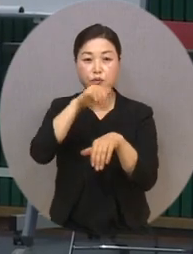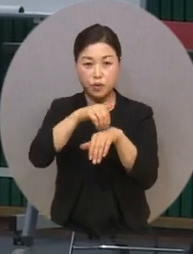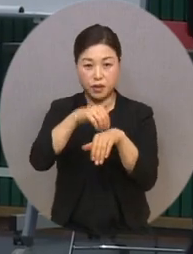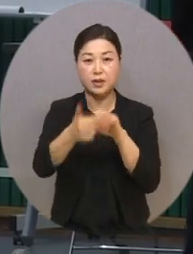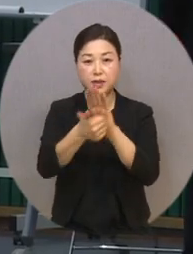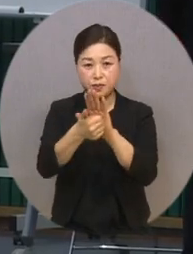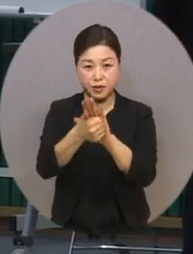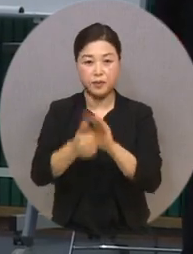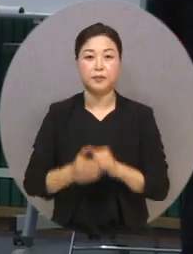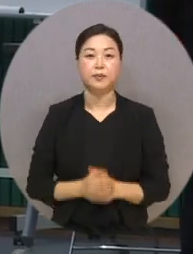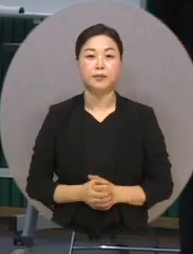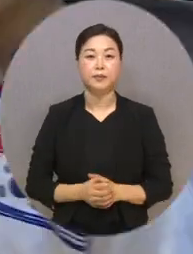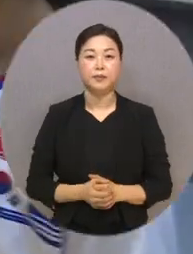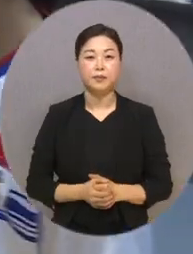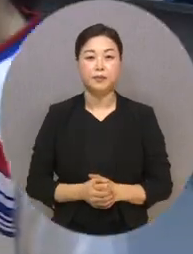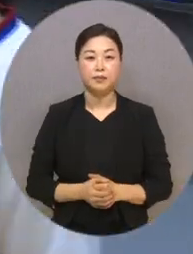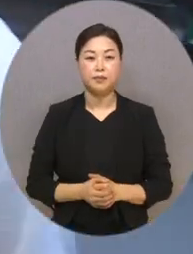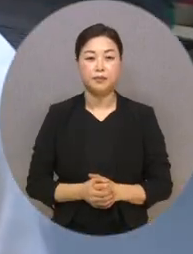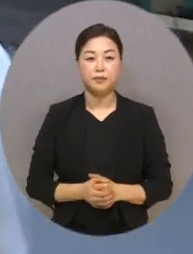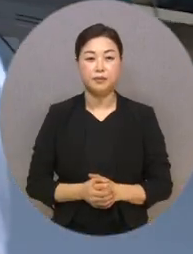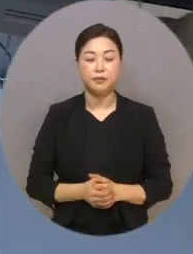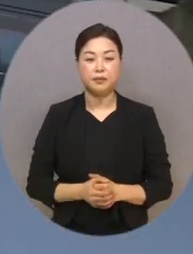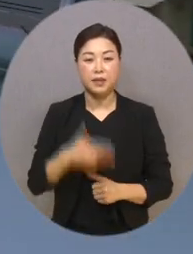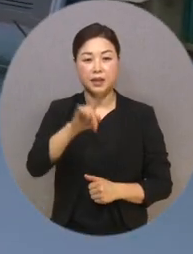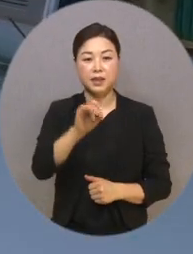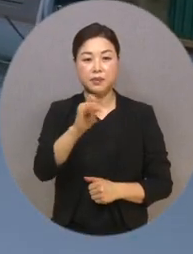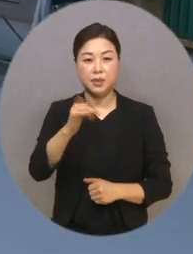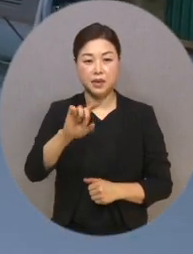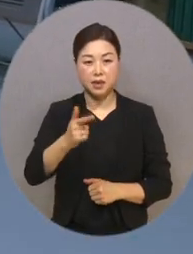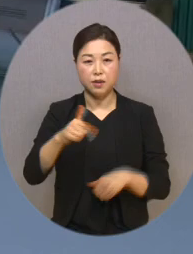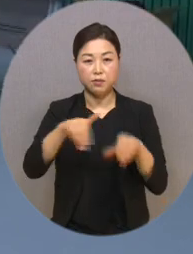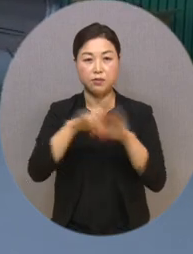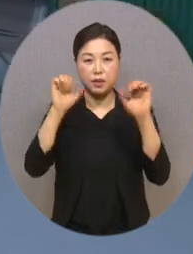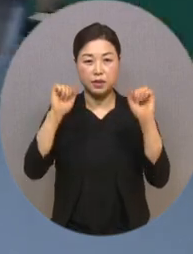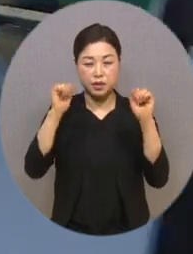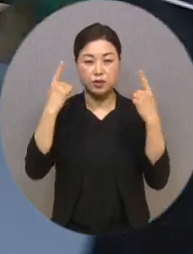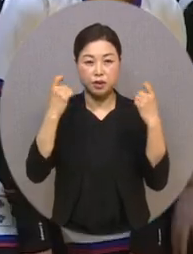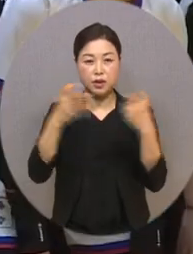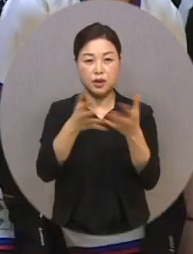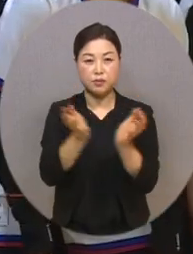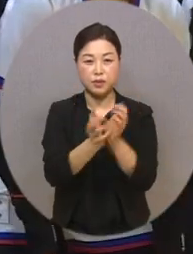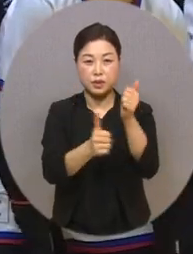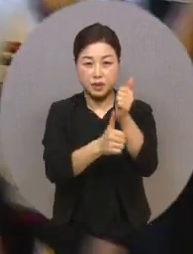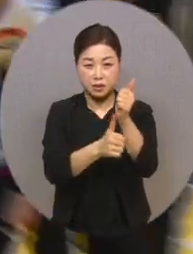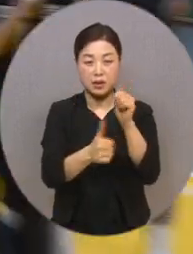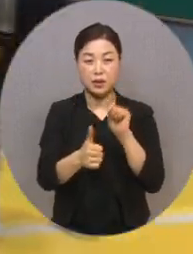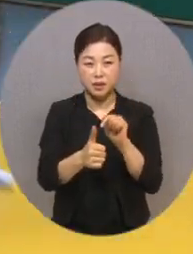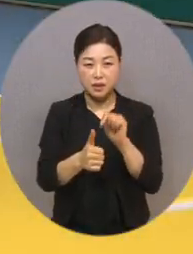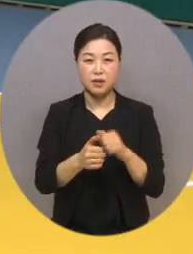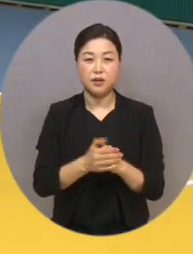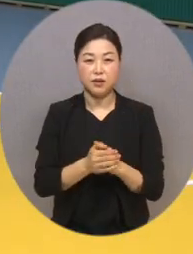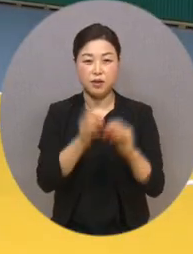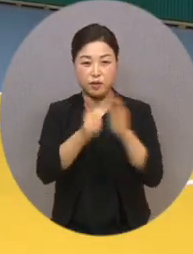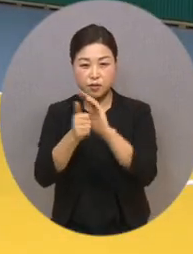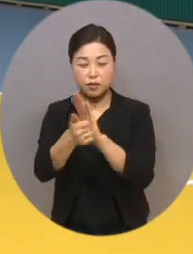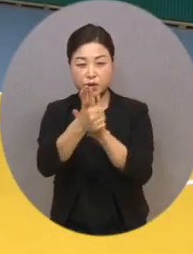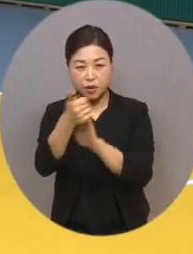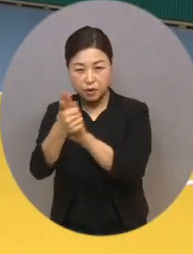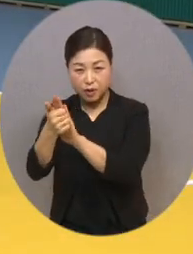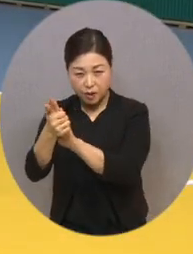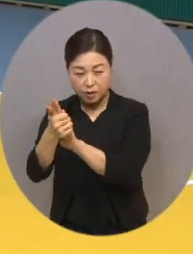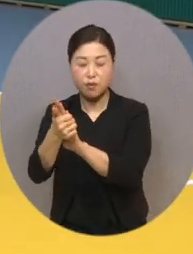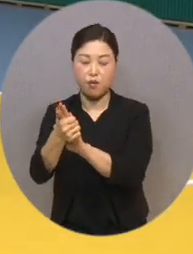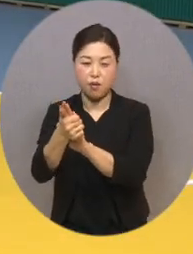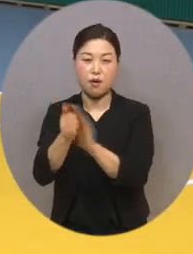지원될 예정입니다. 한편 장미란 문화체육관광부 제2차관은 선수들을 격려하고 아낌없는